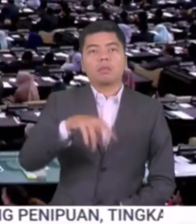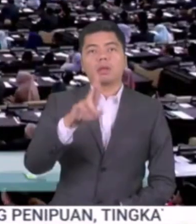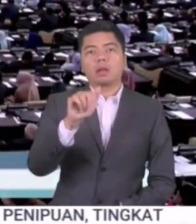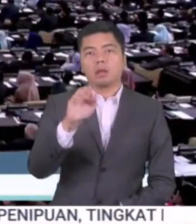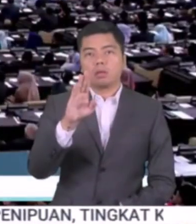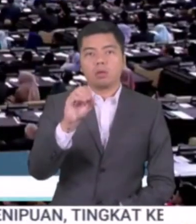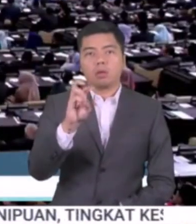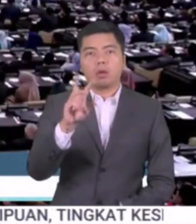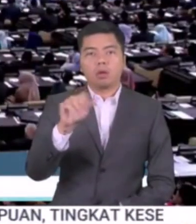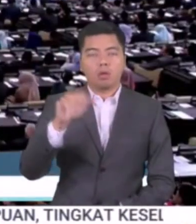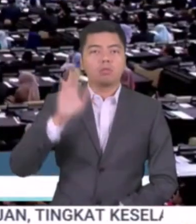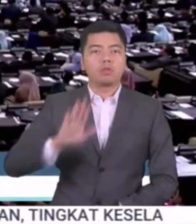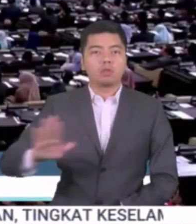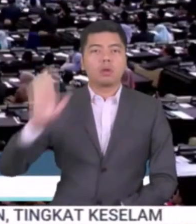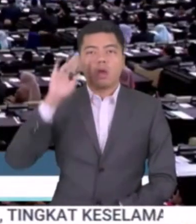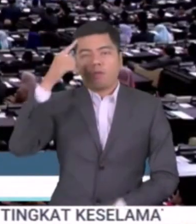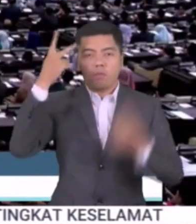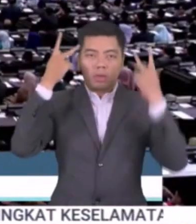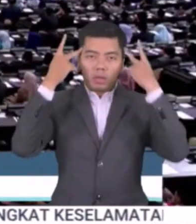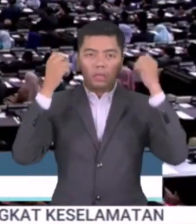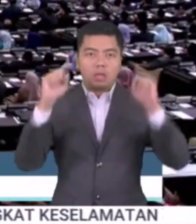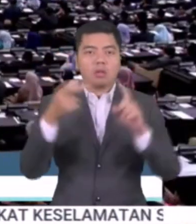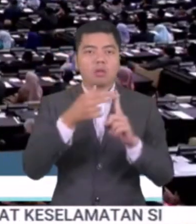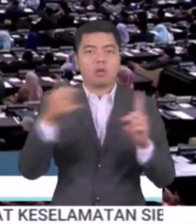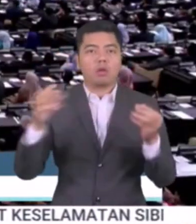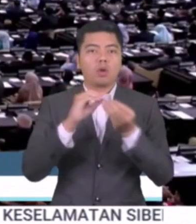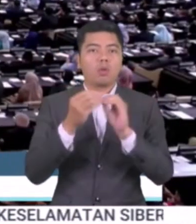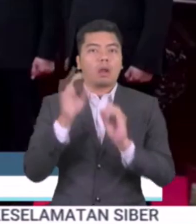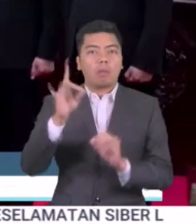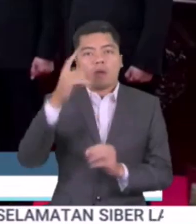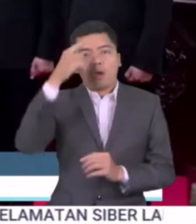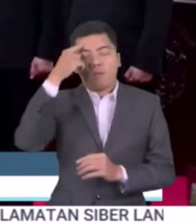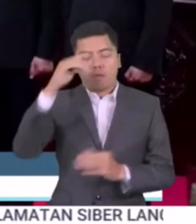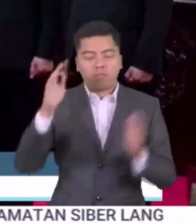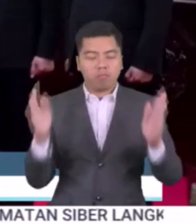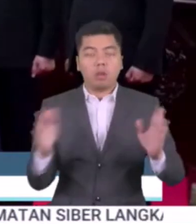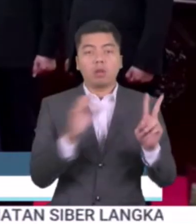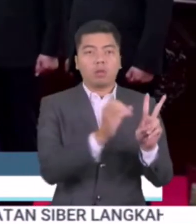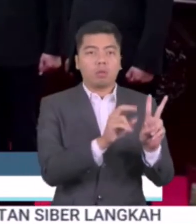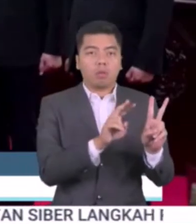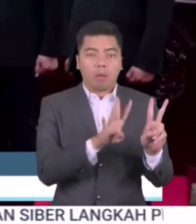Prabowo Subianto mengangkat sumpah sebagai Presiden Indonesia ke-8 bagi penggal